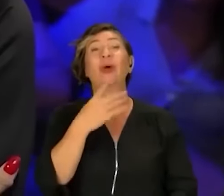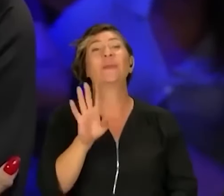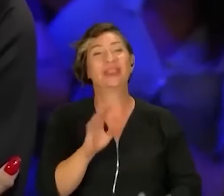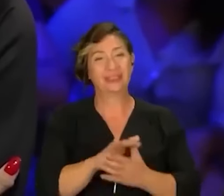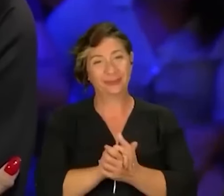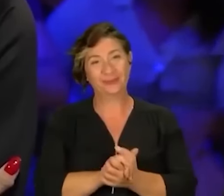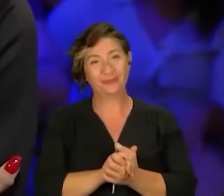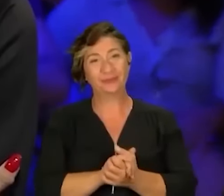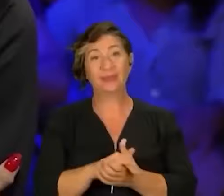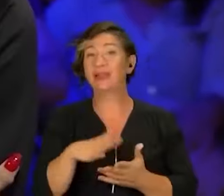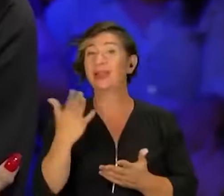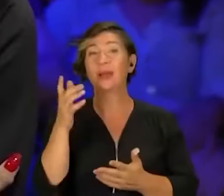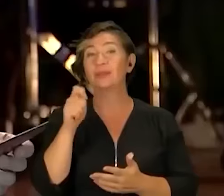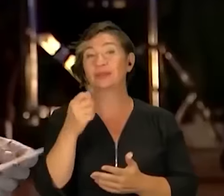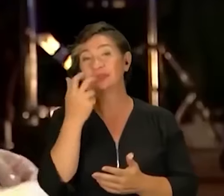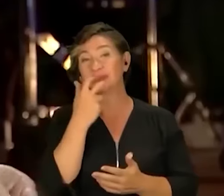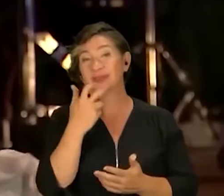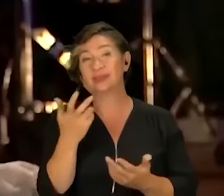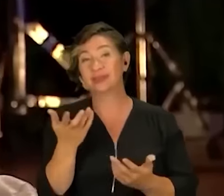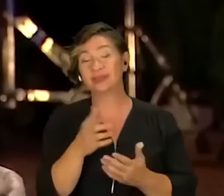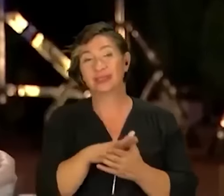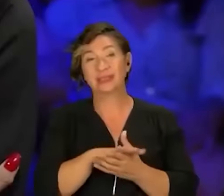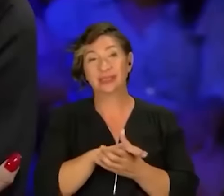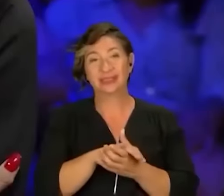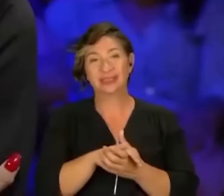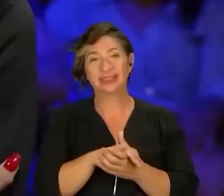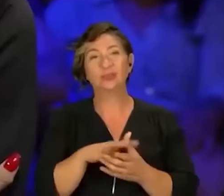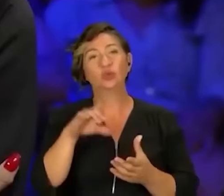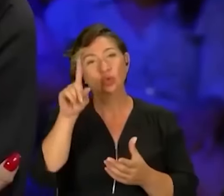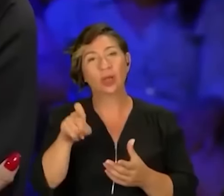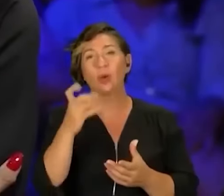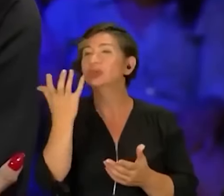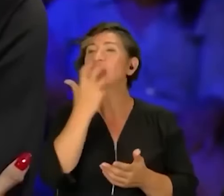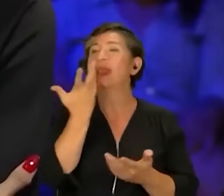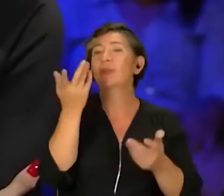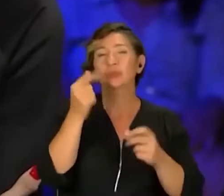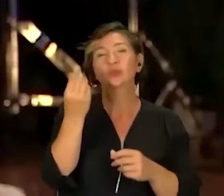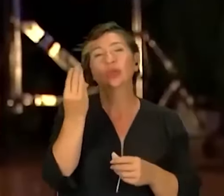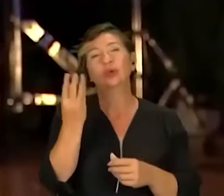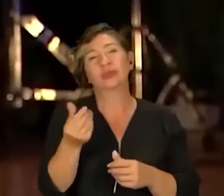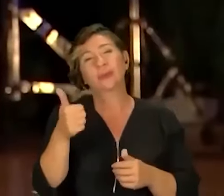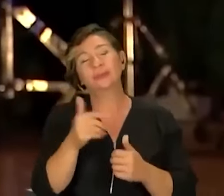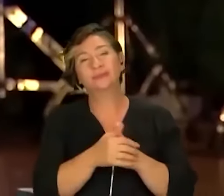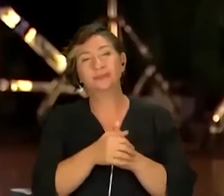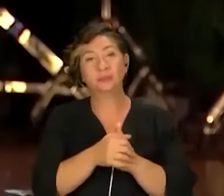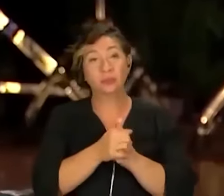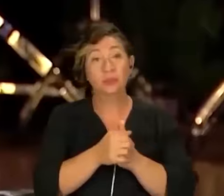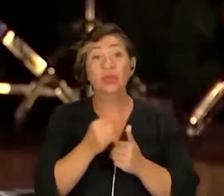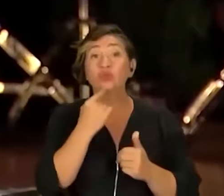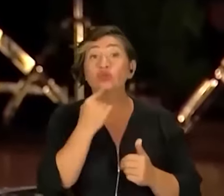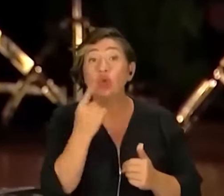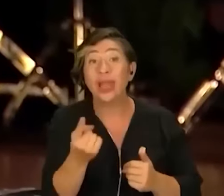soruyor Ne yaptın o şarkıyla ne yaptın mı hayır diye sorar yani ne yaptın o şarkı güzel oldu Ha tamam yani